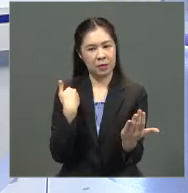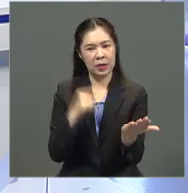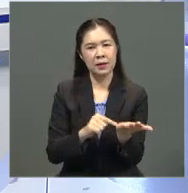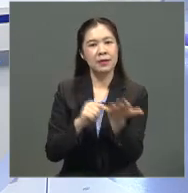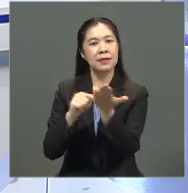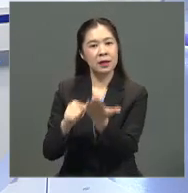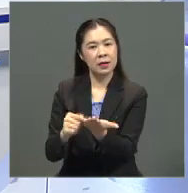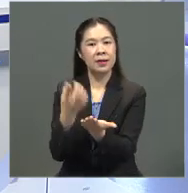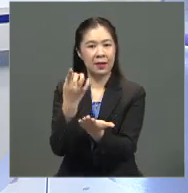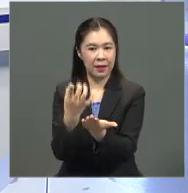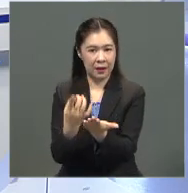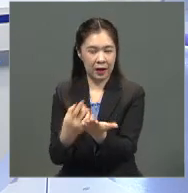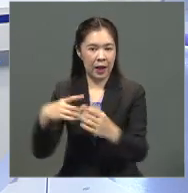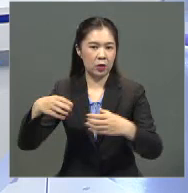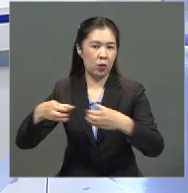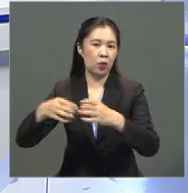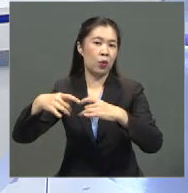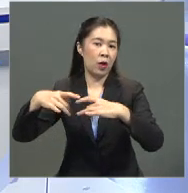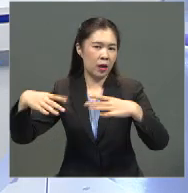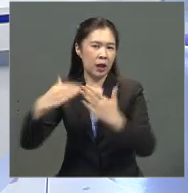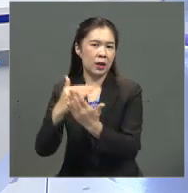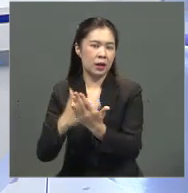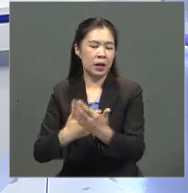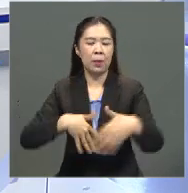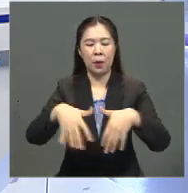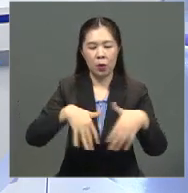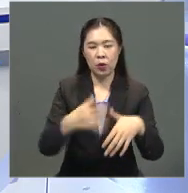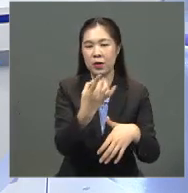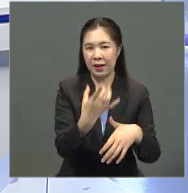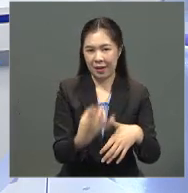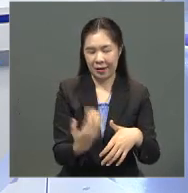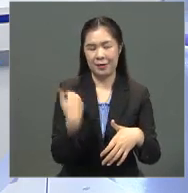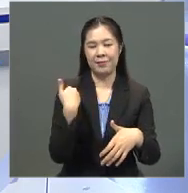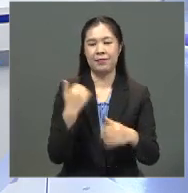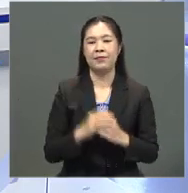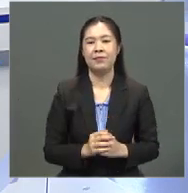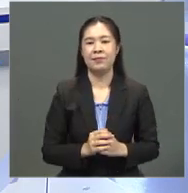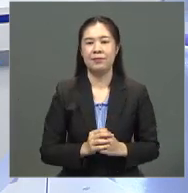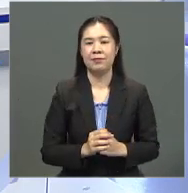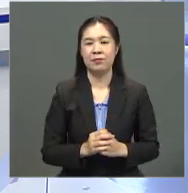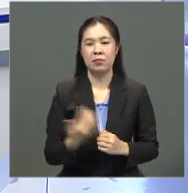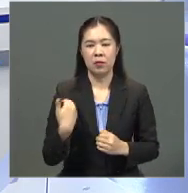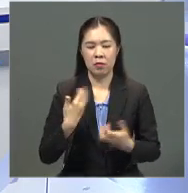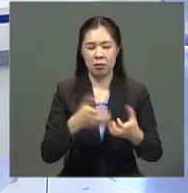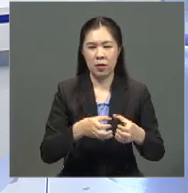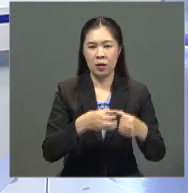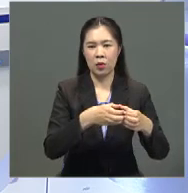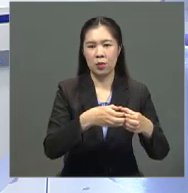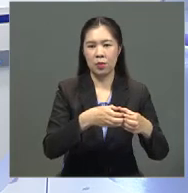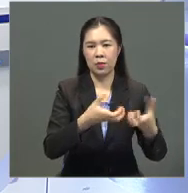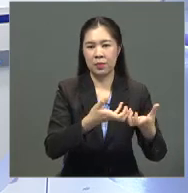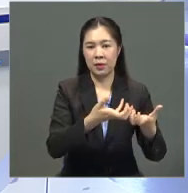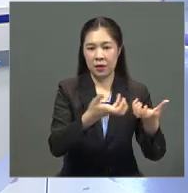ร่วมรัฐบาลเสนอร่างเป็นอย่างไรในส่วนฝ่ายค้านเป็นอย่างไรแล้วก็ภาคประชาชนเป็นอย่างไรหากพรรคก้าวไกลเนี่ยเรียกว่าแยกแตกหน่อออกมา